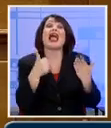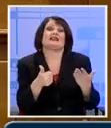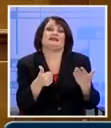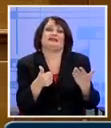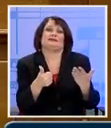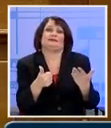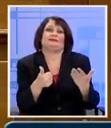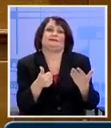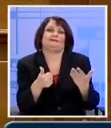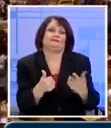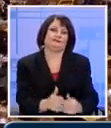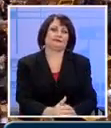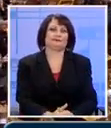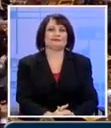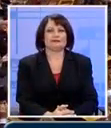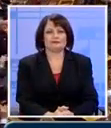κύριε Τσίπρα.